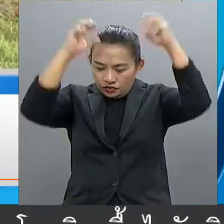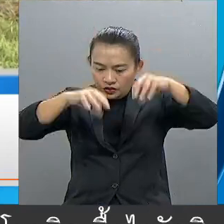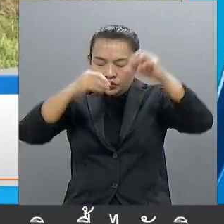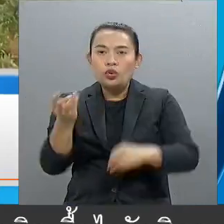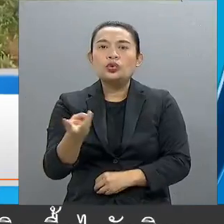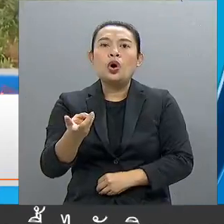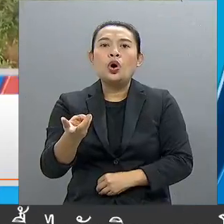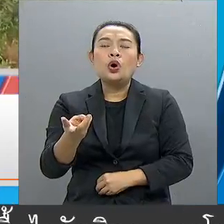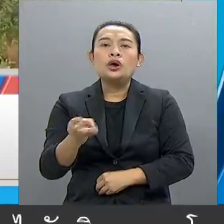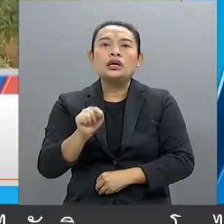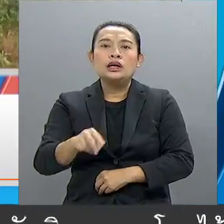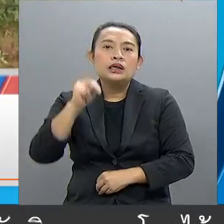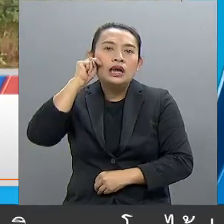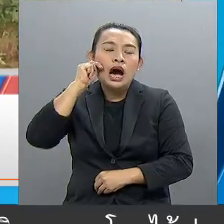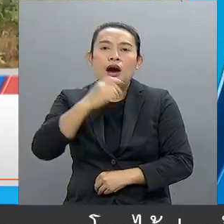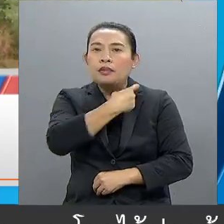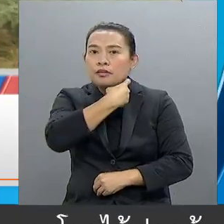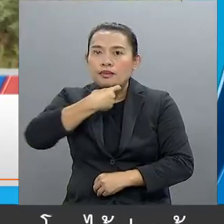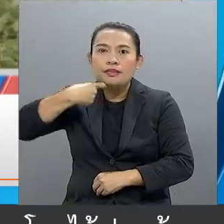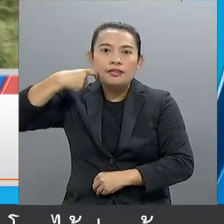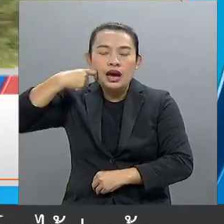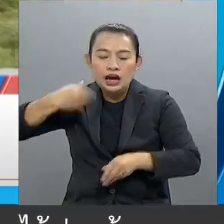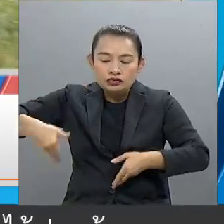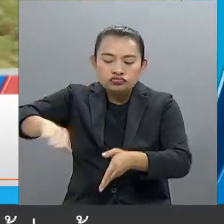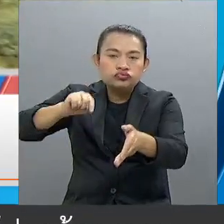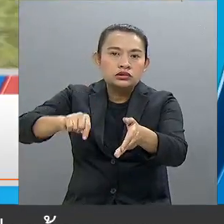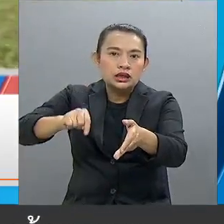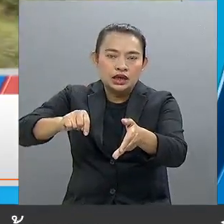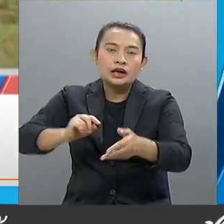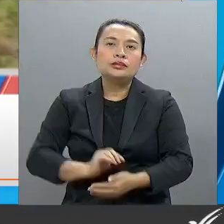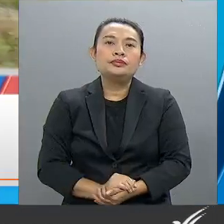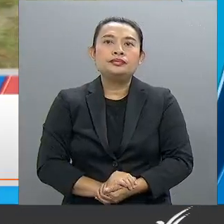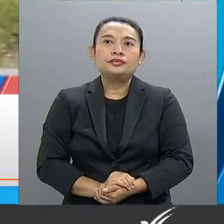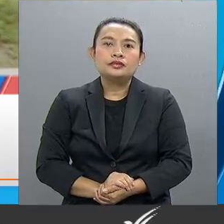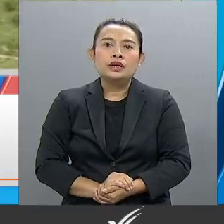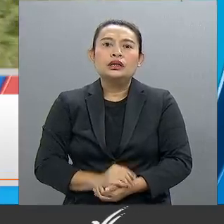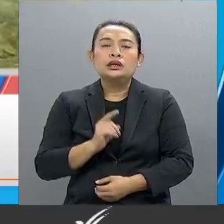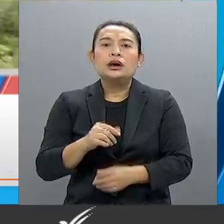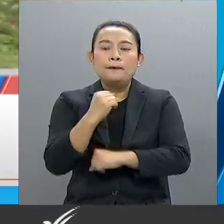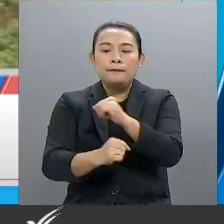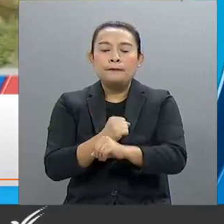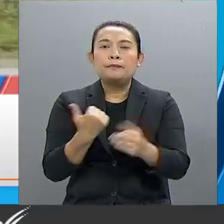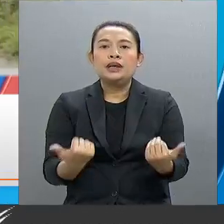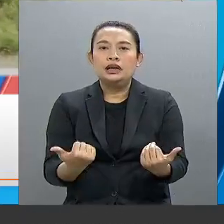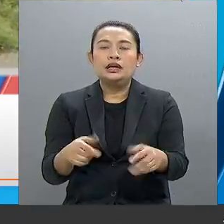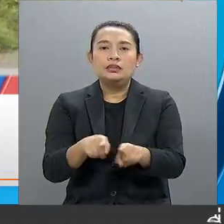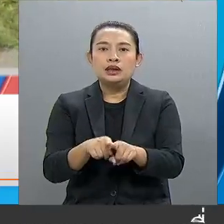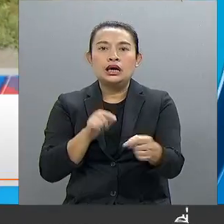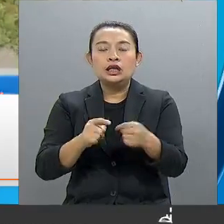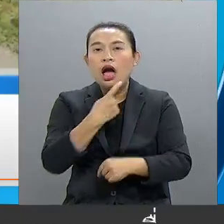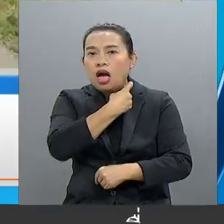ำให้น้ำในแม่น้ำบางขามซึ่งในรอบ40ปีไม่เคยแห้งปีนี้ก็แห้งนะครับเราก็เห็นว่าในช่วง